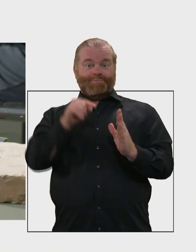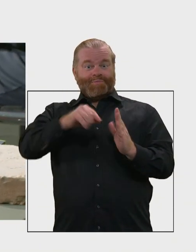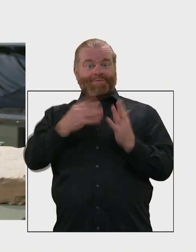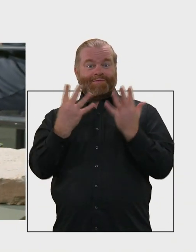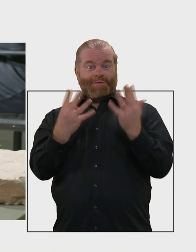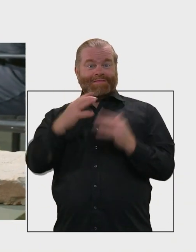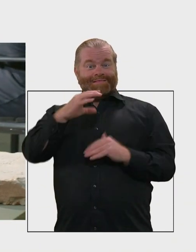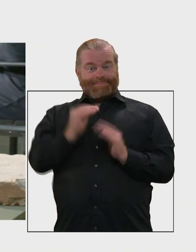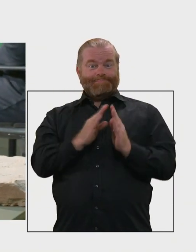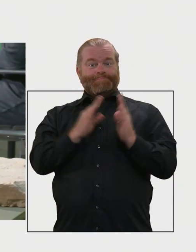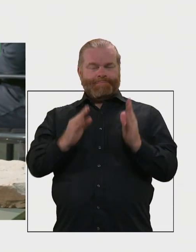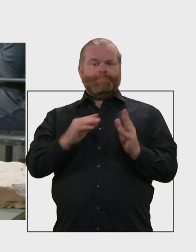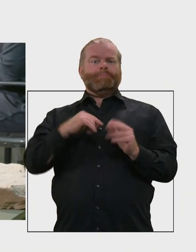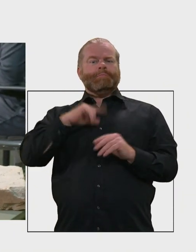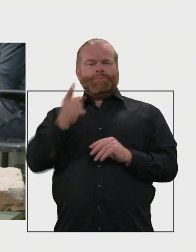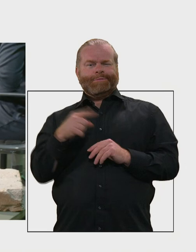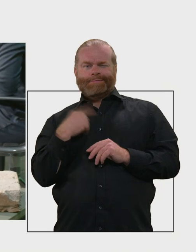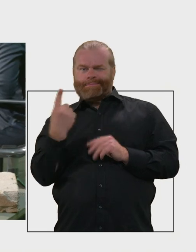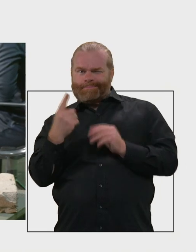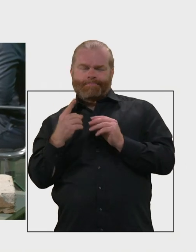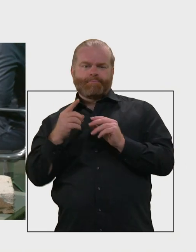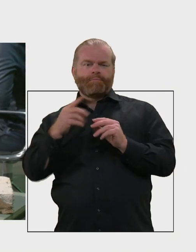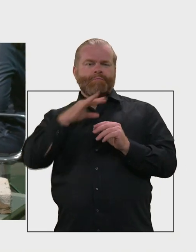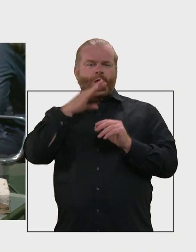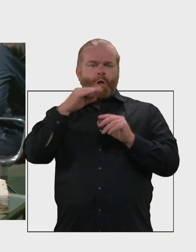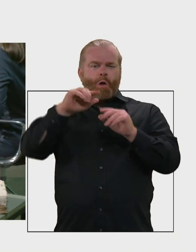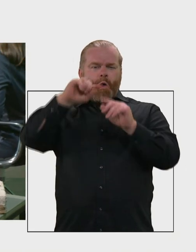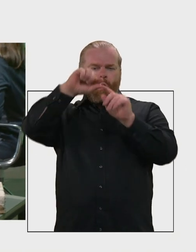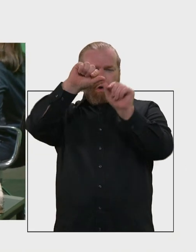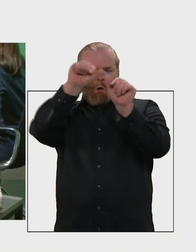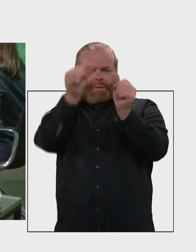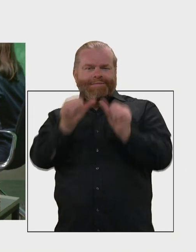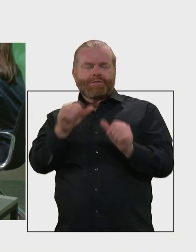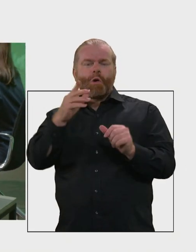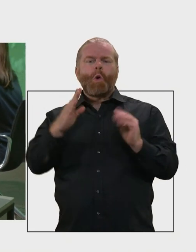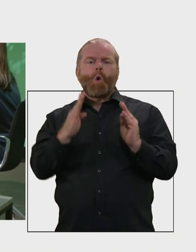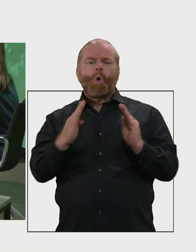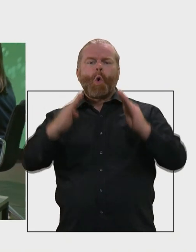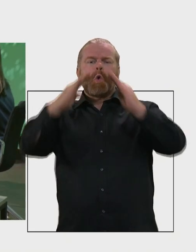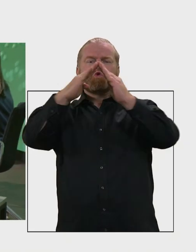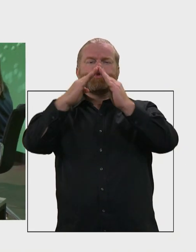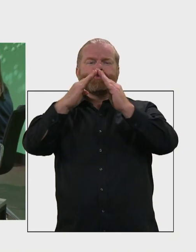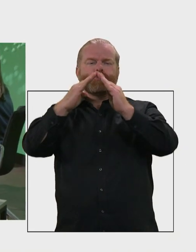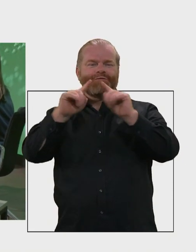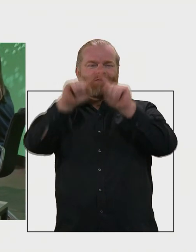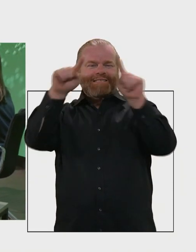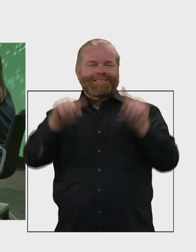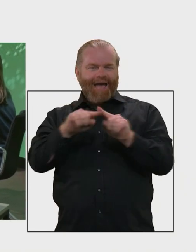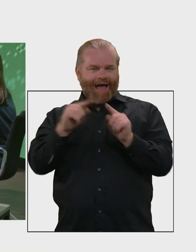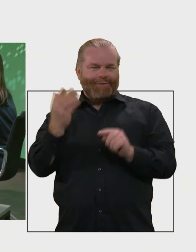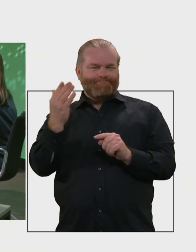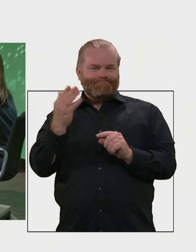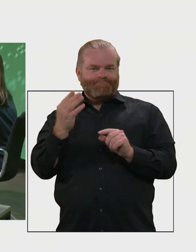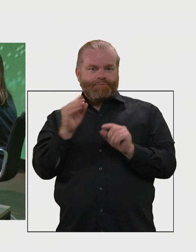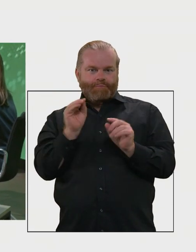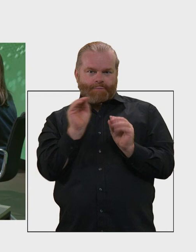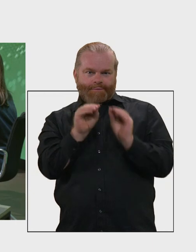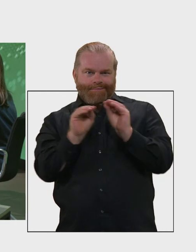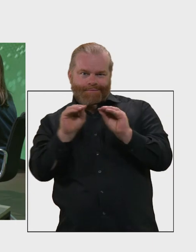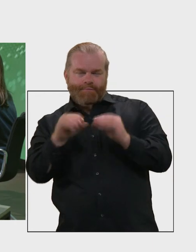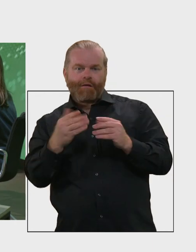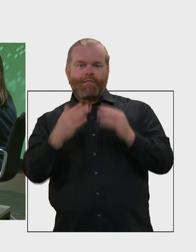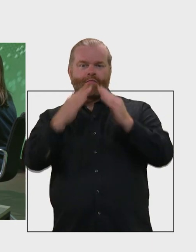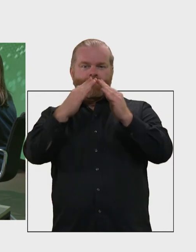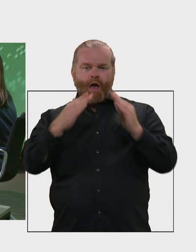Fenstern, von einer runden Apsis, von einem Dach mit einem Türmchen drauf so darstellen, dass sie wirklich durch das